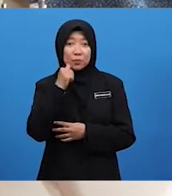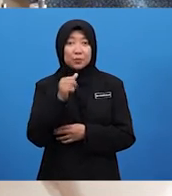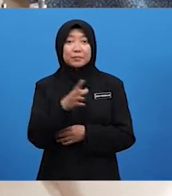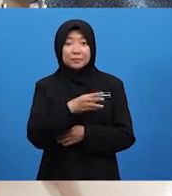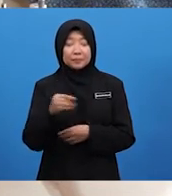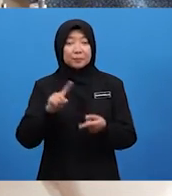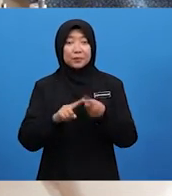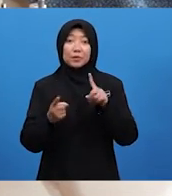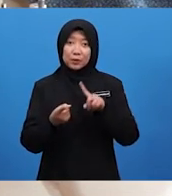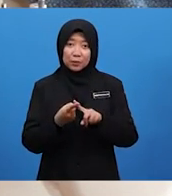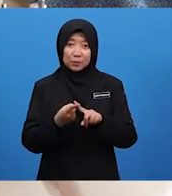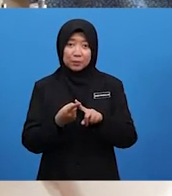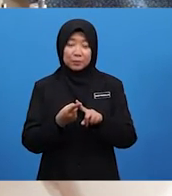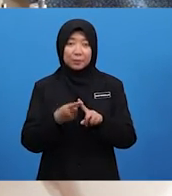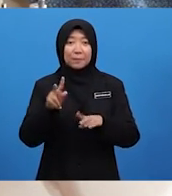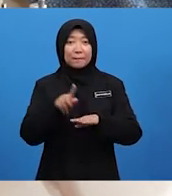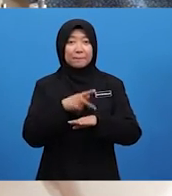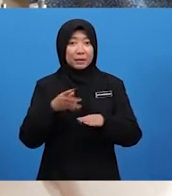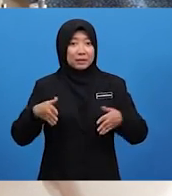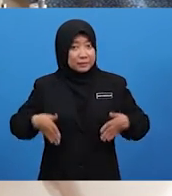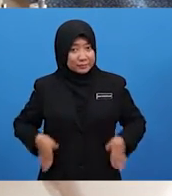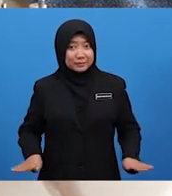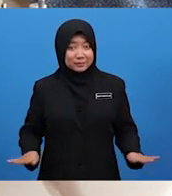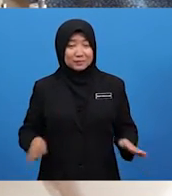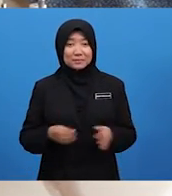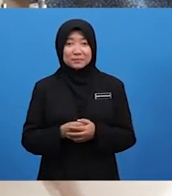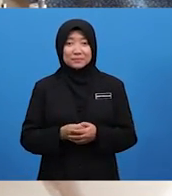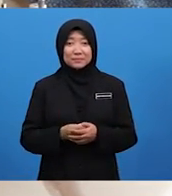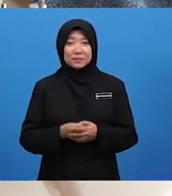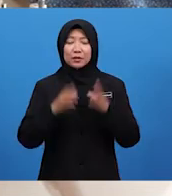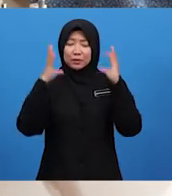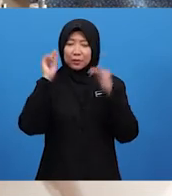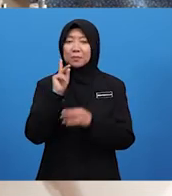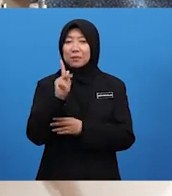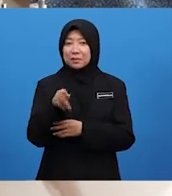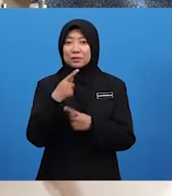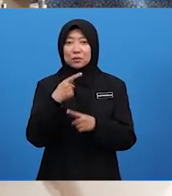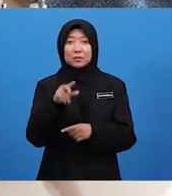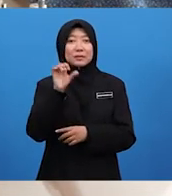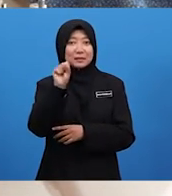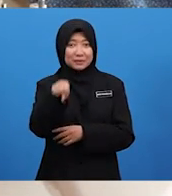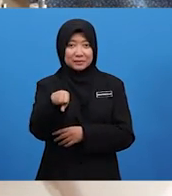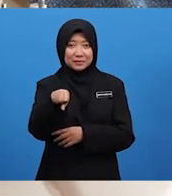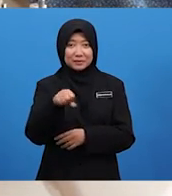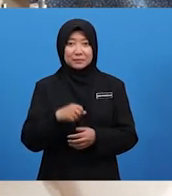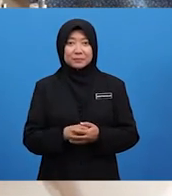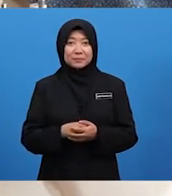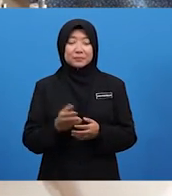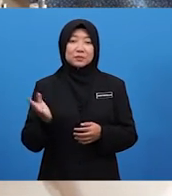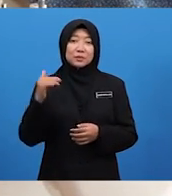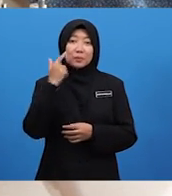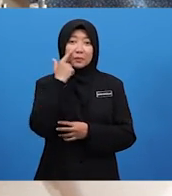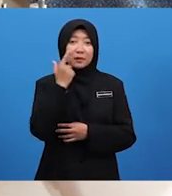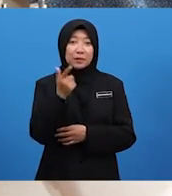serta rakan-rakan memakai skirt, bukan? Cikgu pasti jawapan murid-murid ya. Mari kita